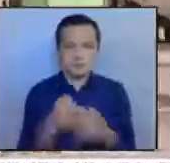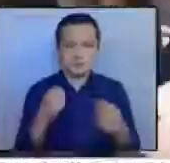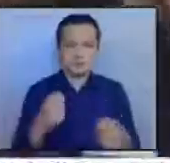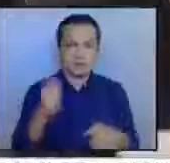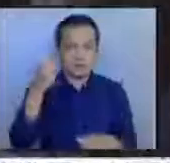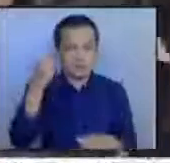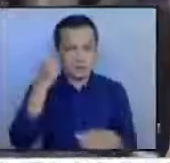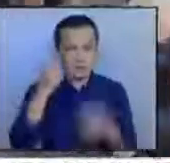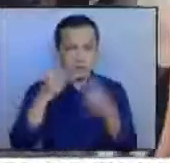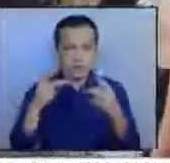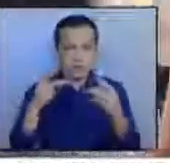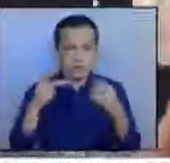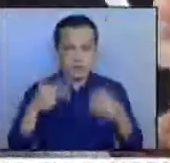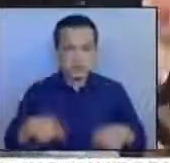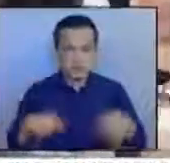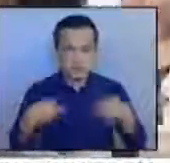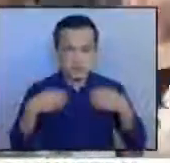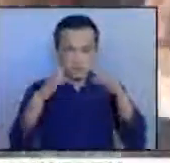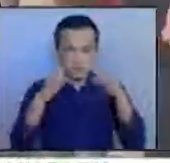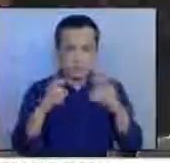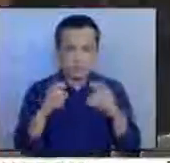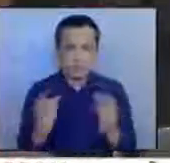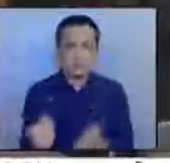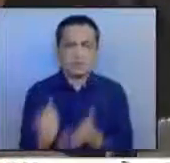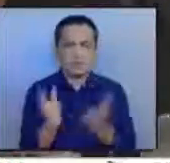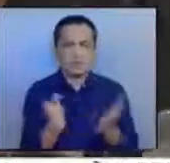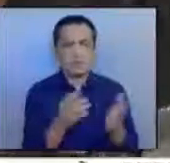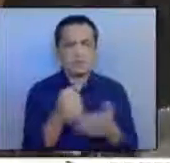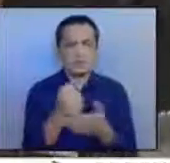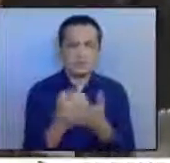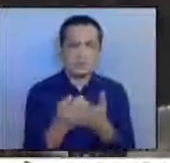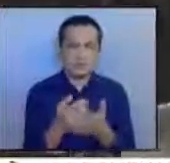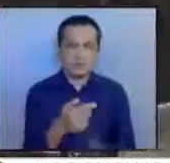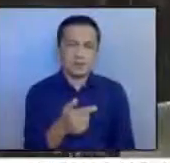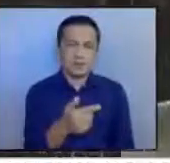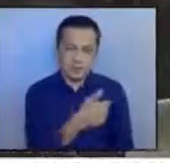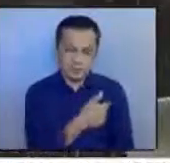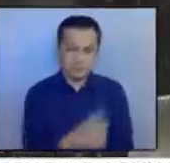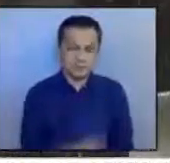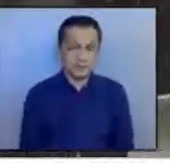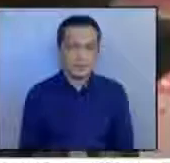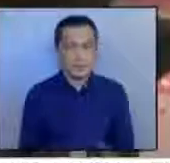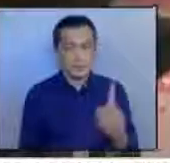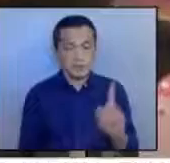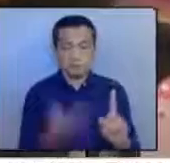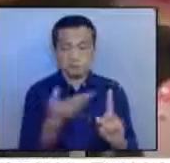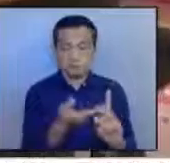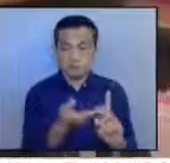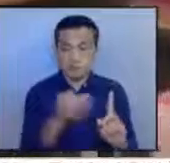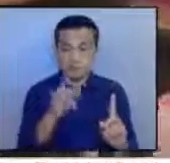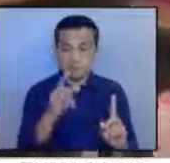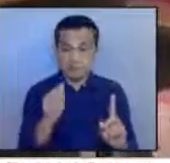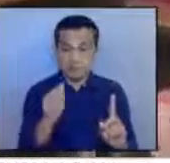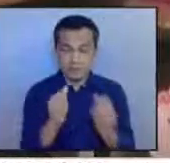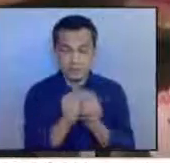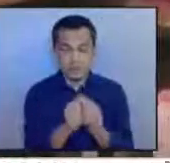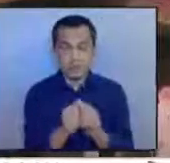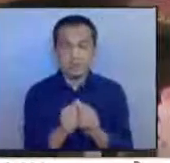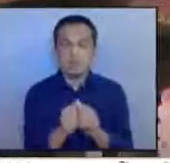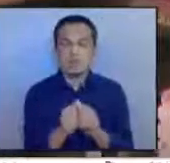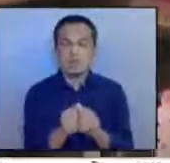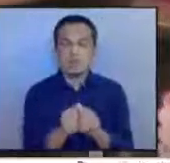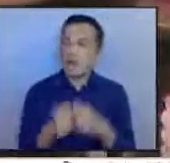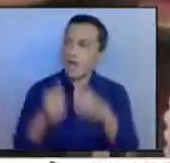education para mas makumbinsi ang ilan na magpabakuna na. Pero para kay Imelda at sa kanyang mga kasamahan, pabor po. Para